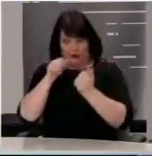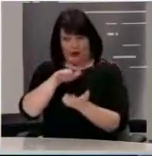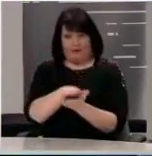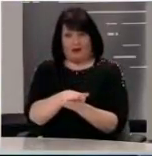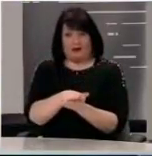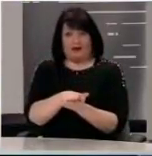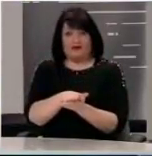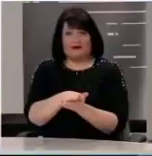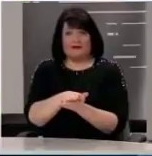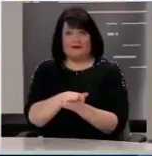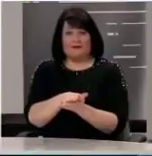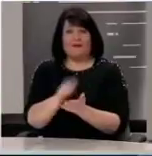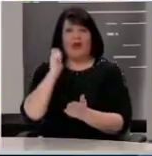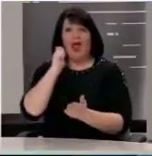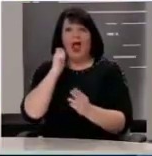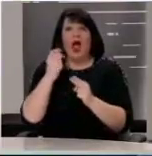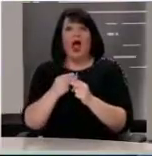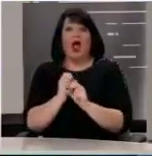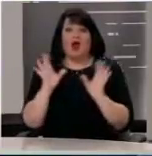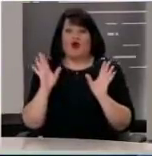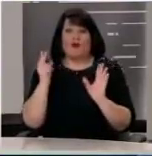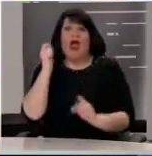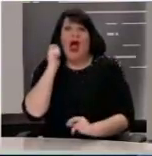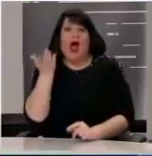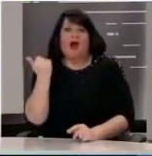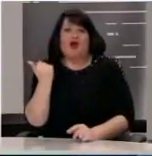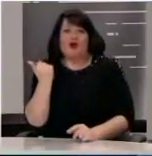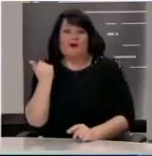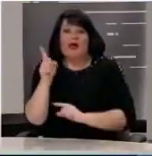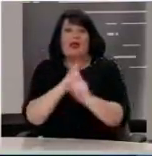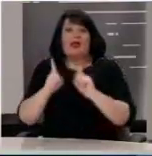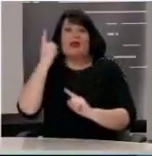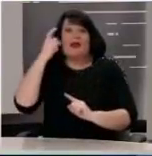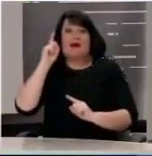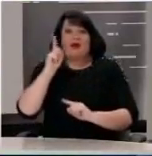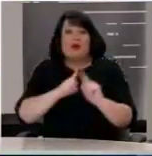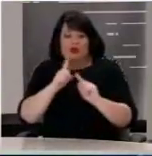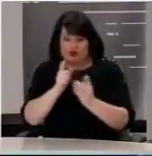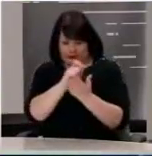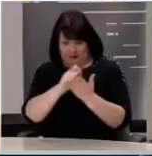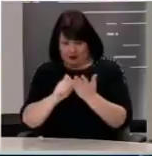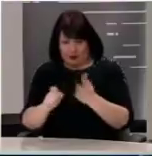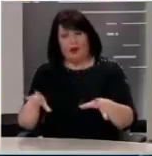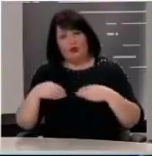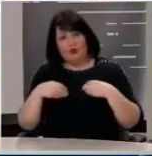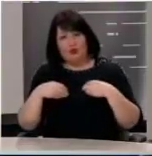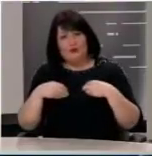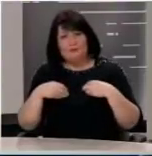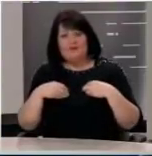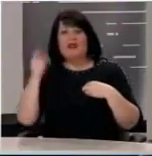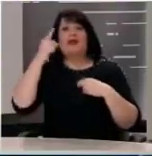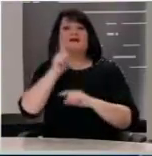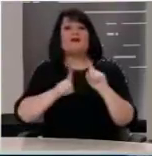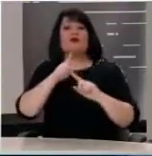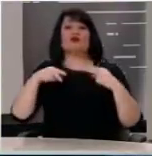μια ανώνυμη επιστολή και μάλιστα γεμάτη ανακρίβειες που δεν γνωρίζει καν ποιος είναι υπουργός. Προφανώς και δεν έχει